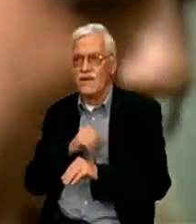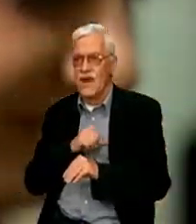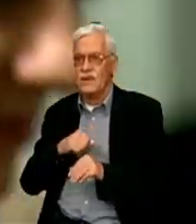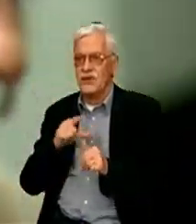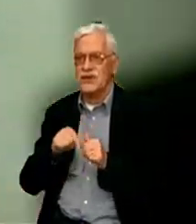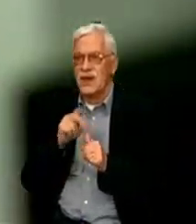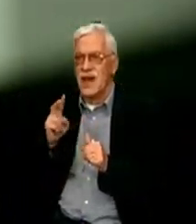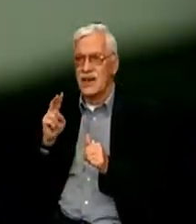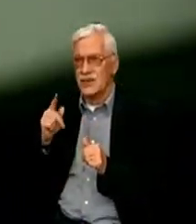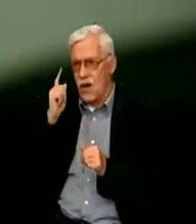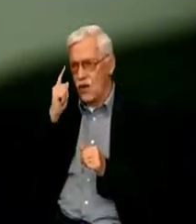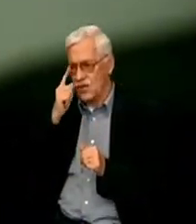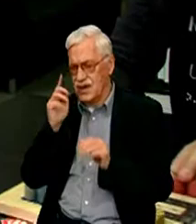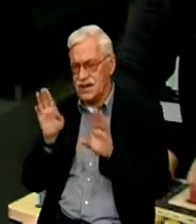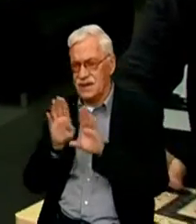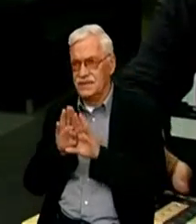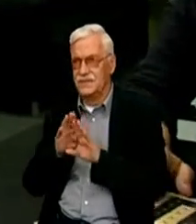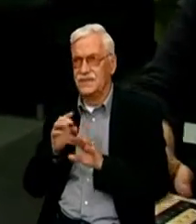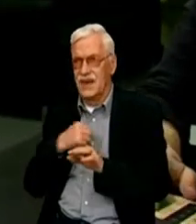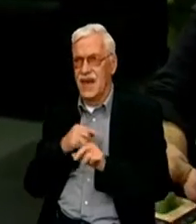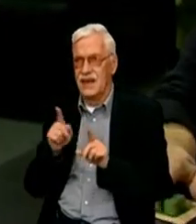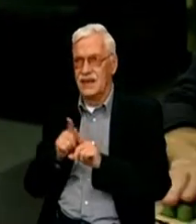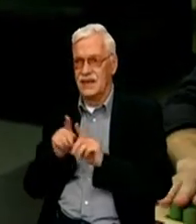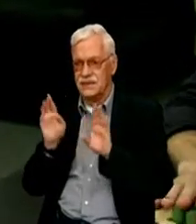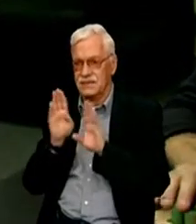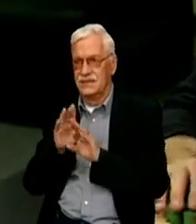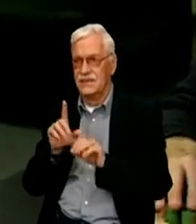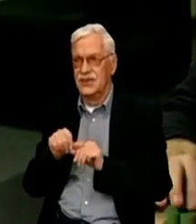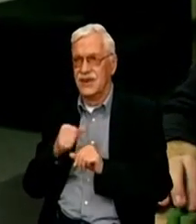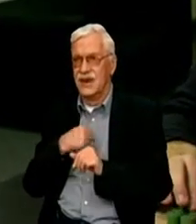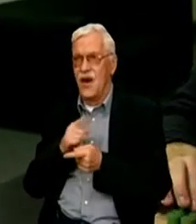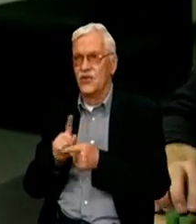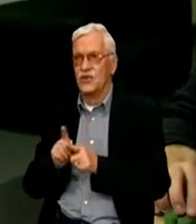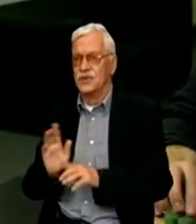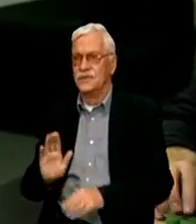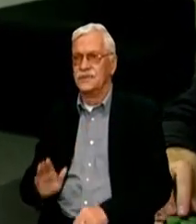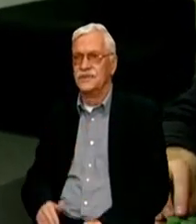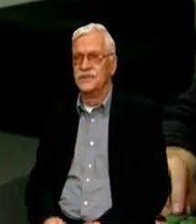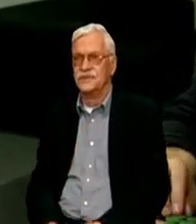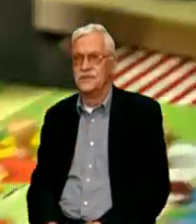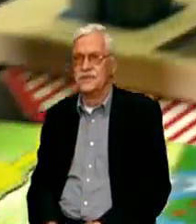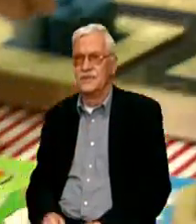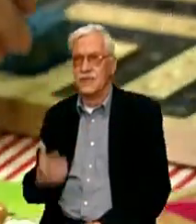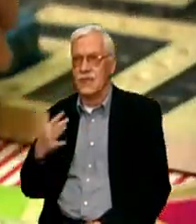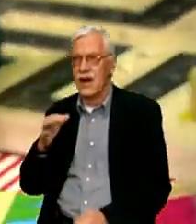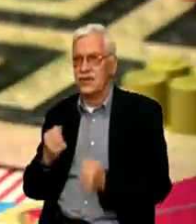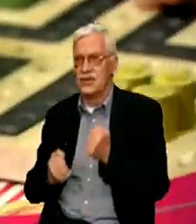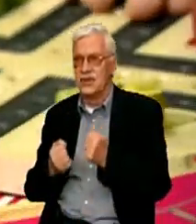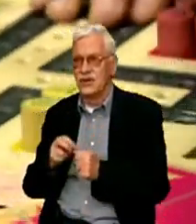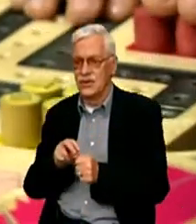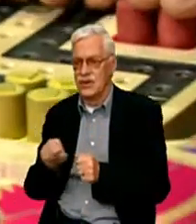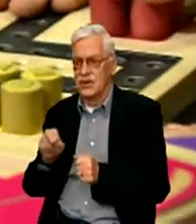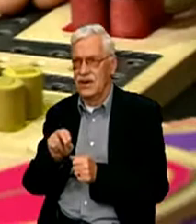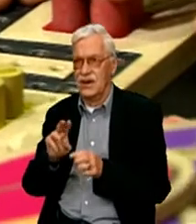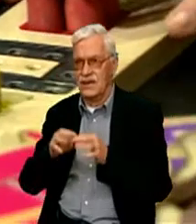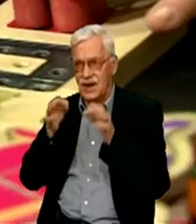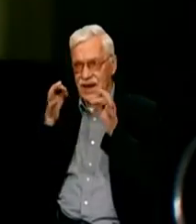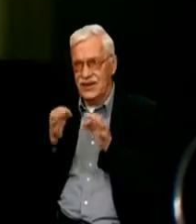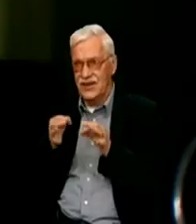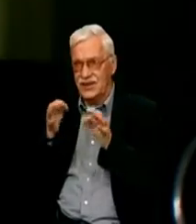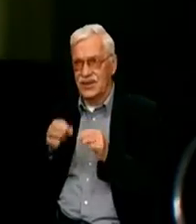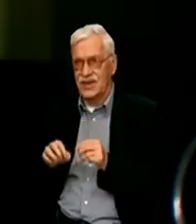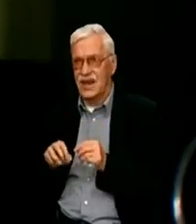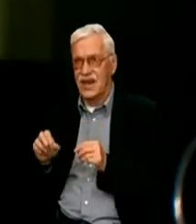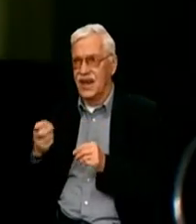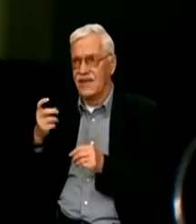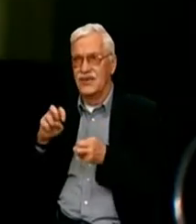każdy zamyka oczy, dobra? Ja też zamknę, żeby nie było, że ja ściemniam, nie? Bardzo ciężko gra się w Chińczyka i największym